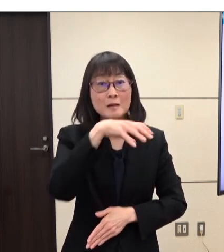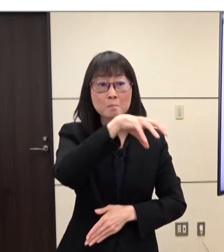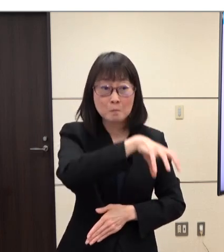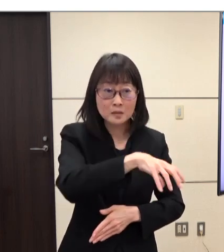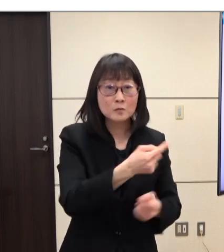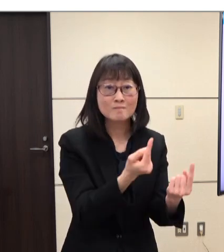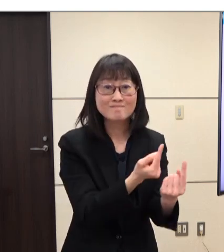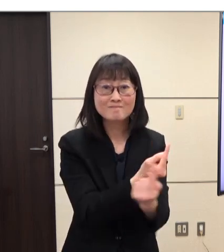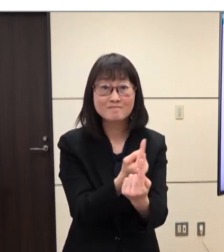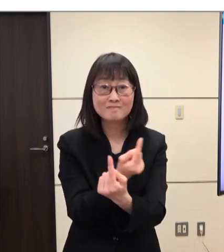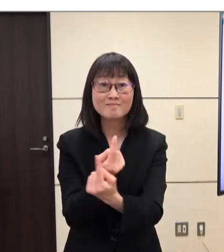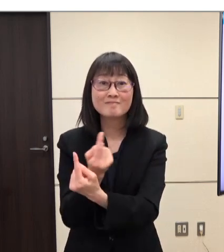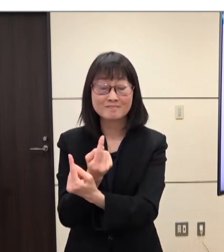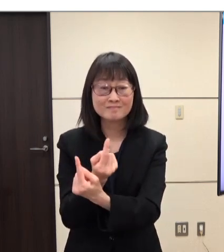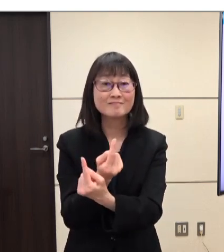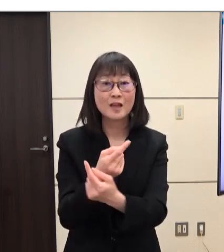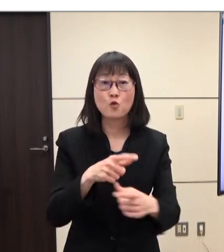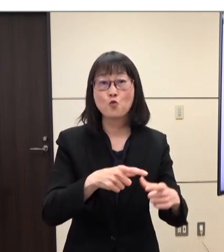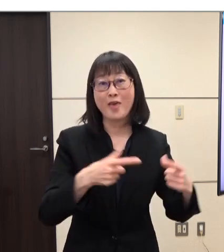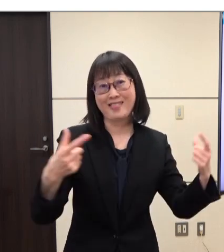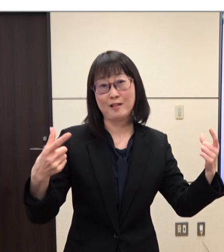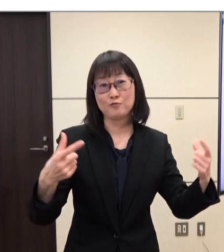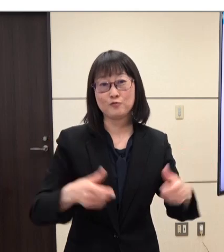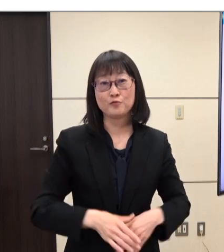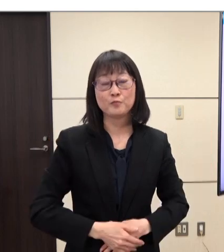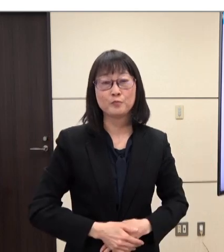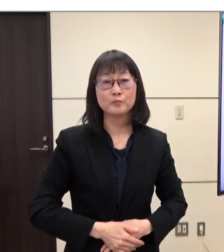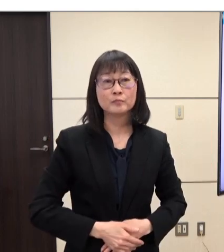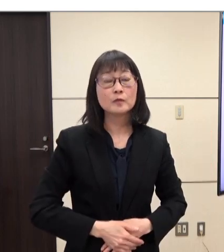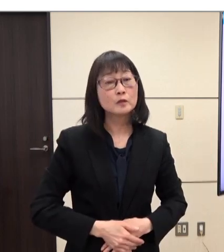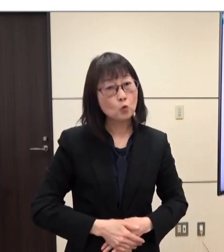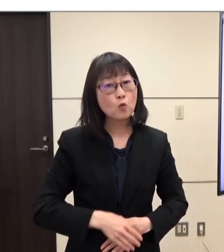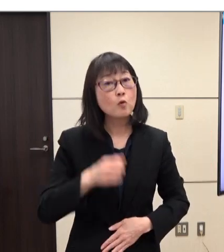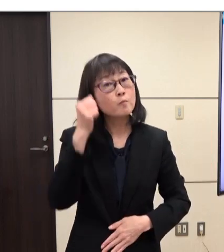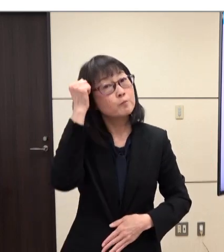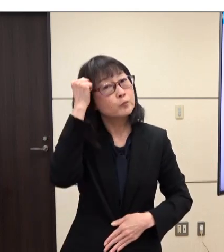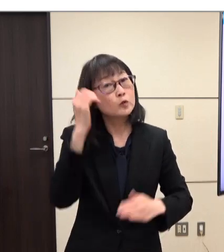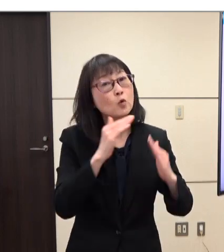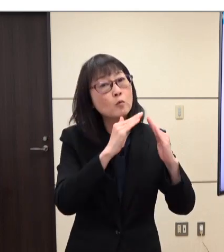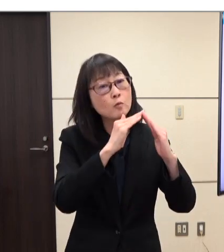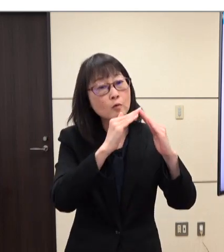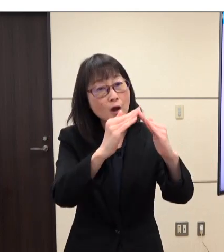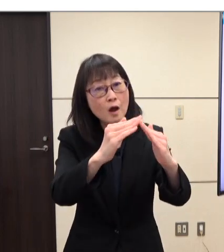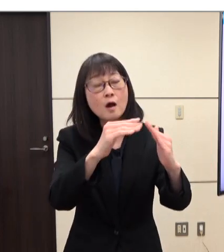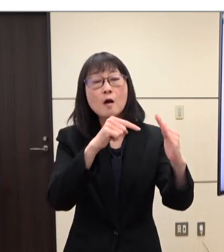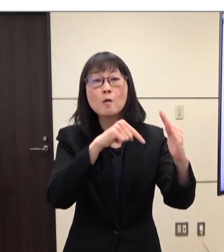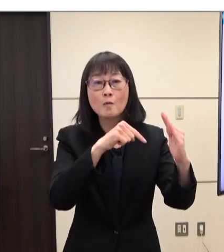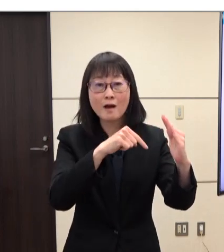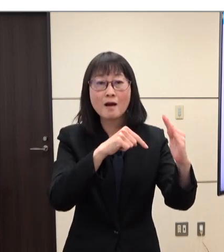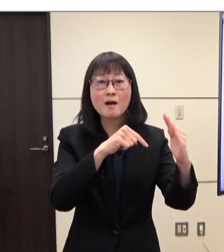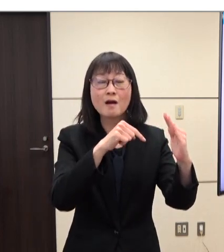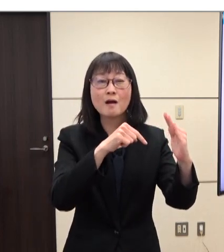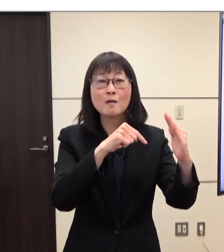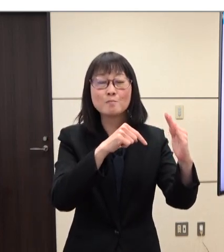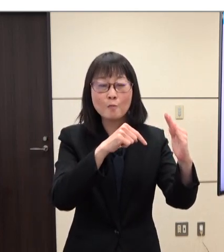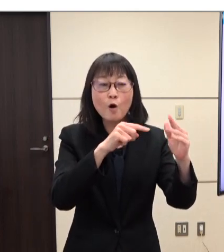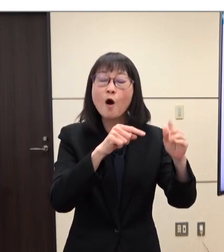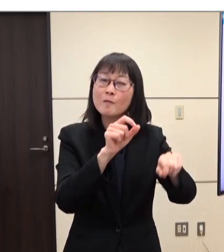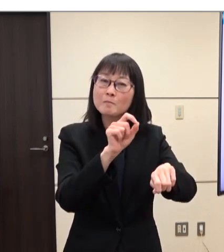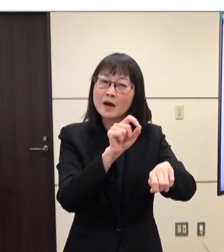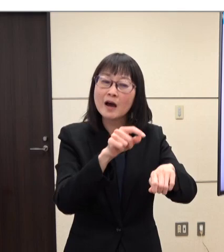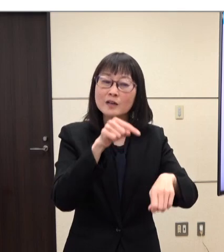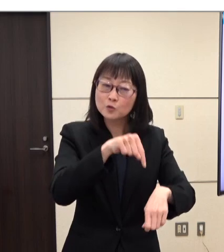旅館であれば露天風呂の魅力を高めたりとか、いろんな事業をやっていただいてるんで、そういう個々の施設